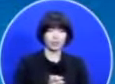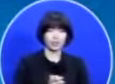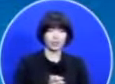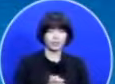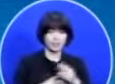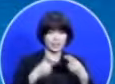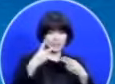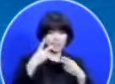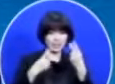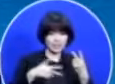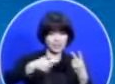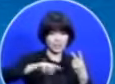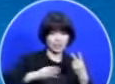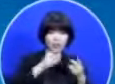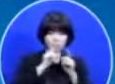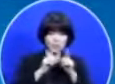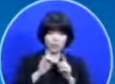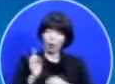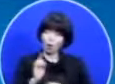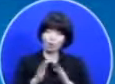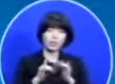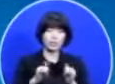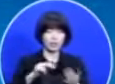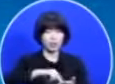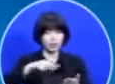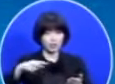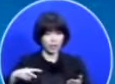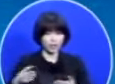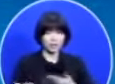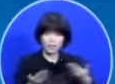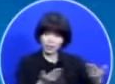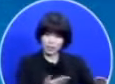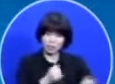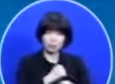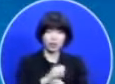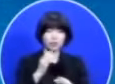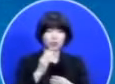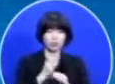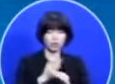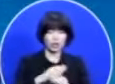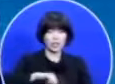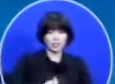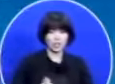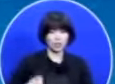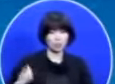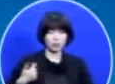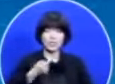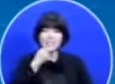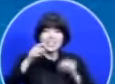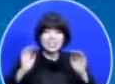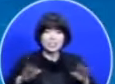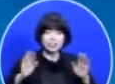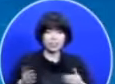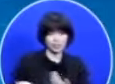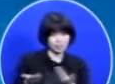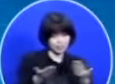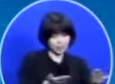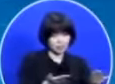2절 말씀에 보면 어떤 이들은 나그네를 대접하고 다가 자기들도 모르는 사이에 천사들을 대접하여